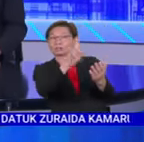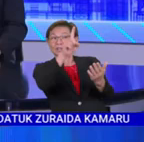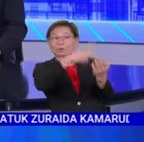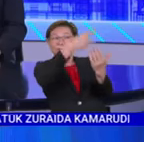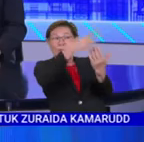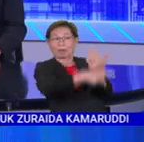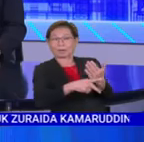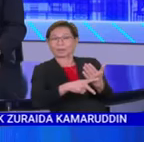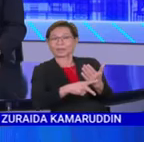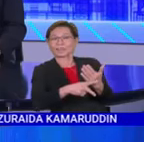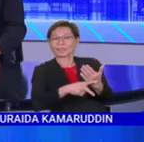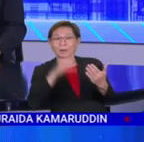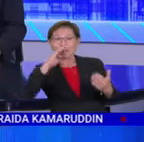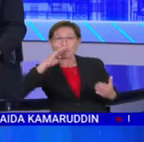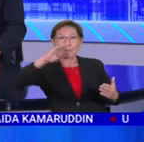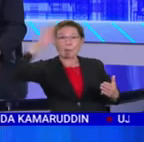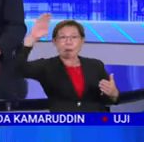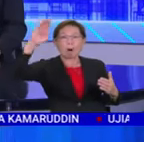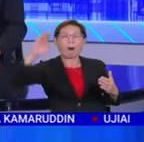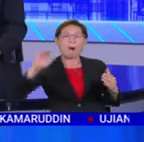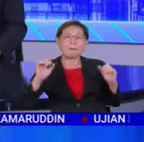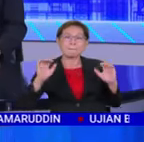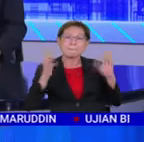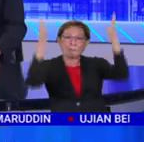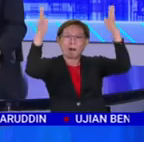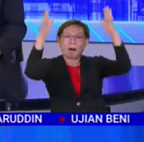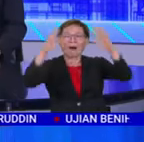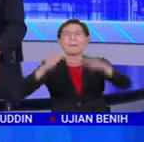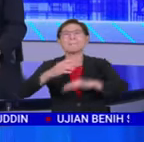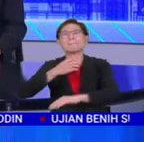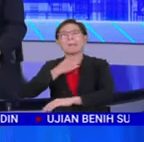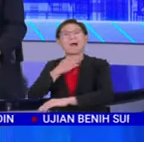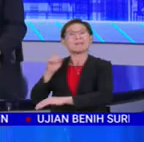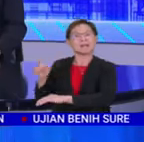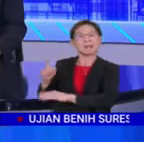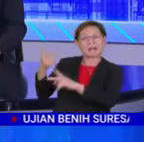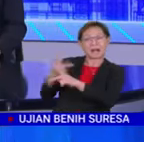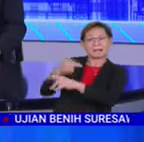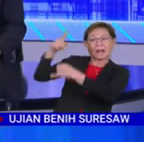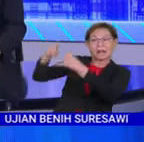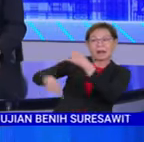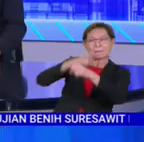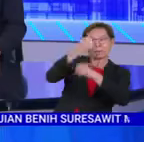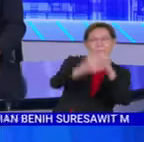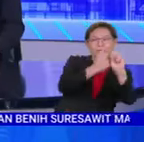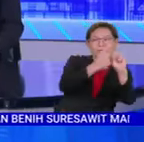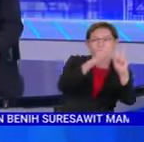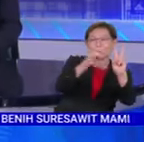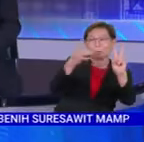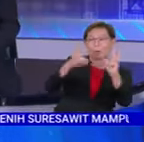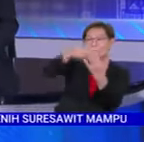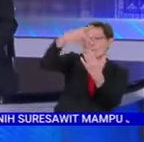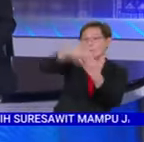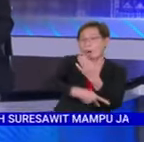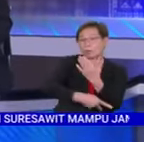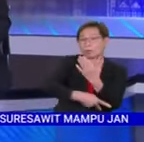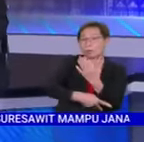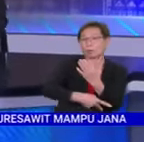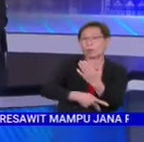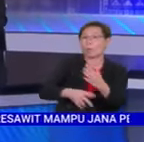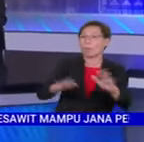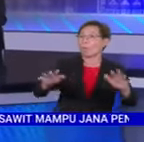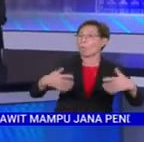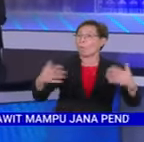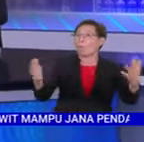pengisian sambutan Hari Kebangsaan Peringkat Negeri Perak. Kali terakhir diadakan pada 2018, program tersebut mendapat